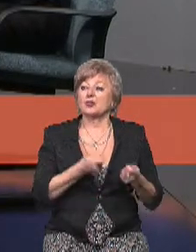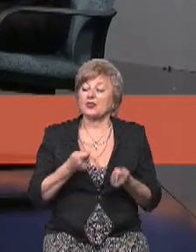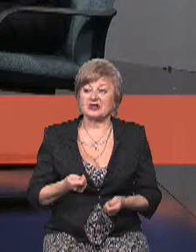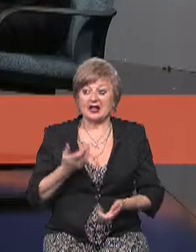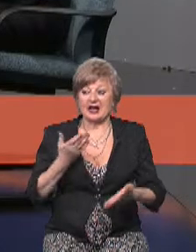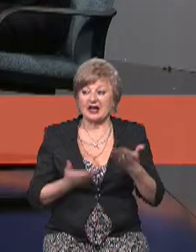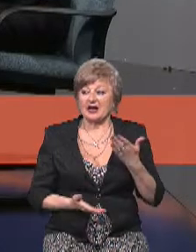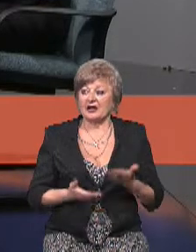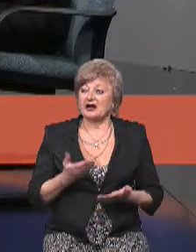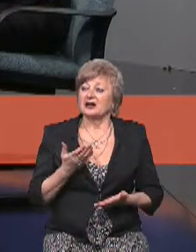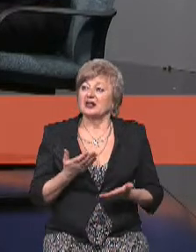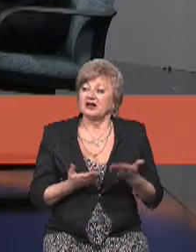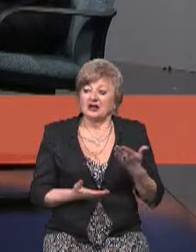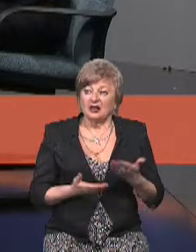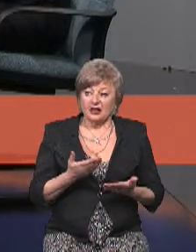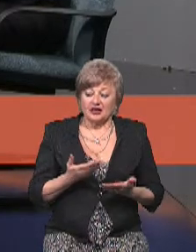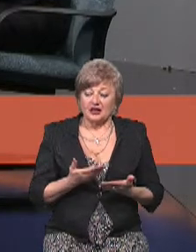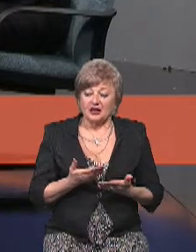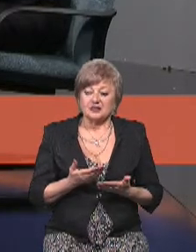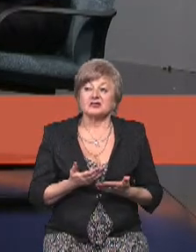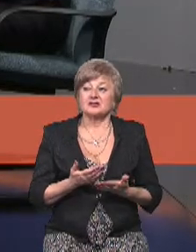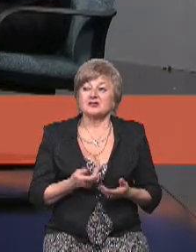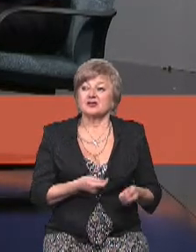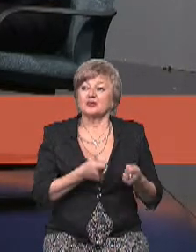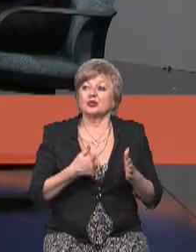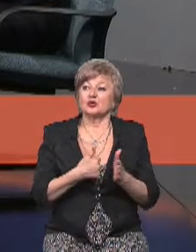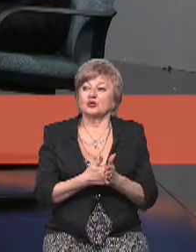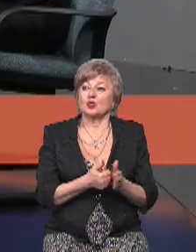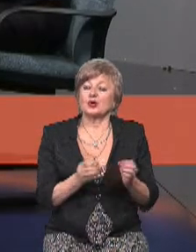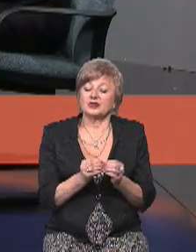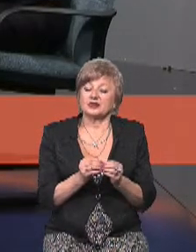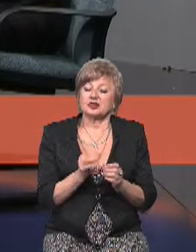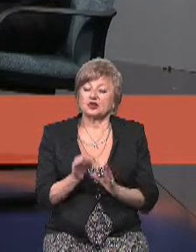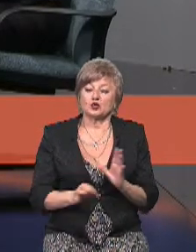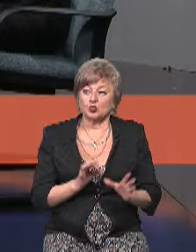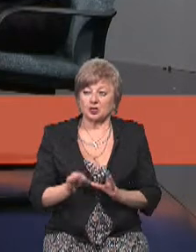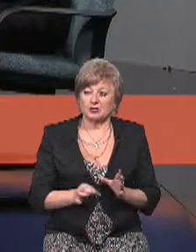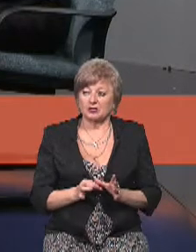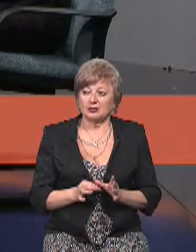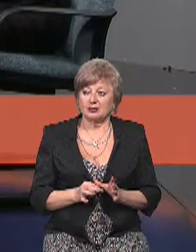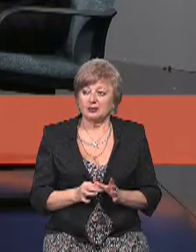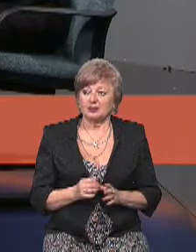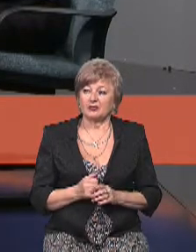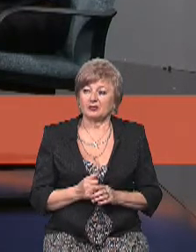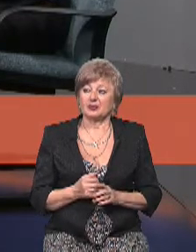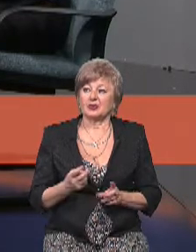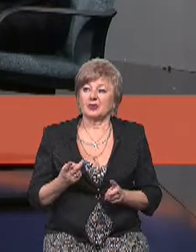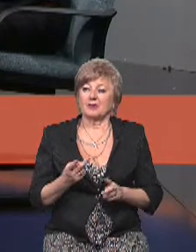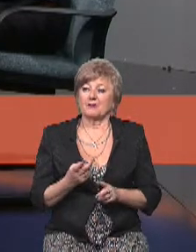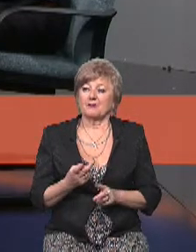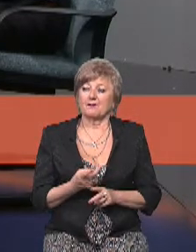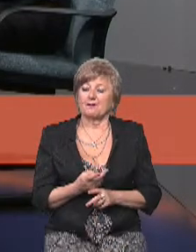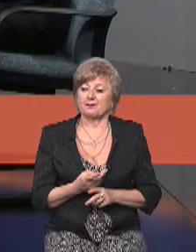якщо в режимі транзит до 10 діб без порушень